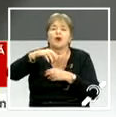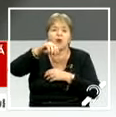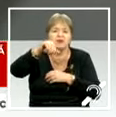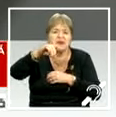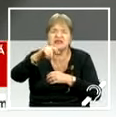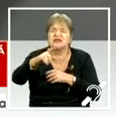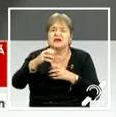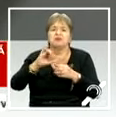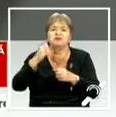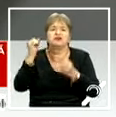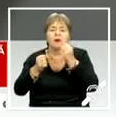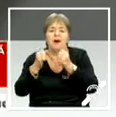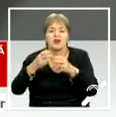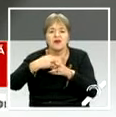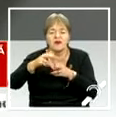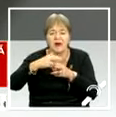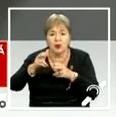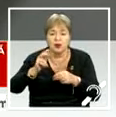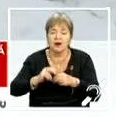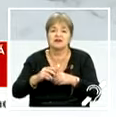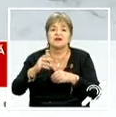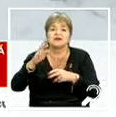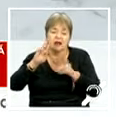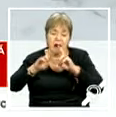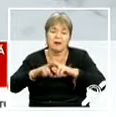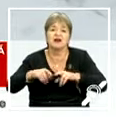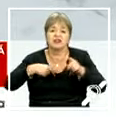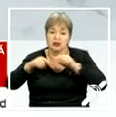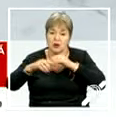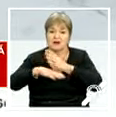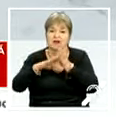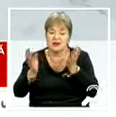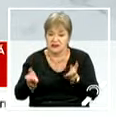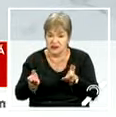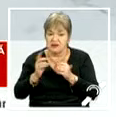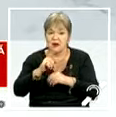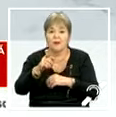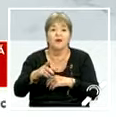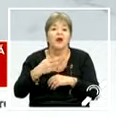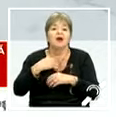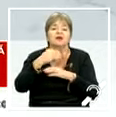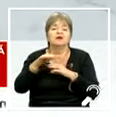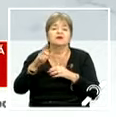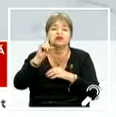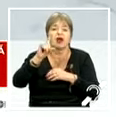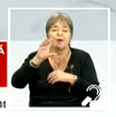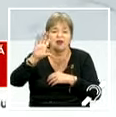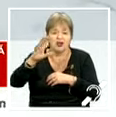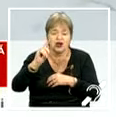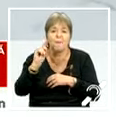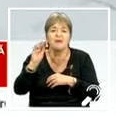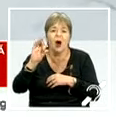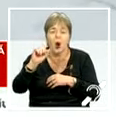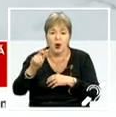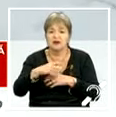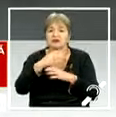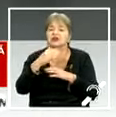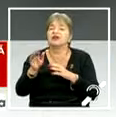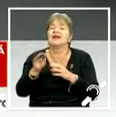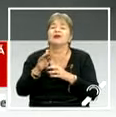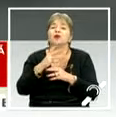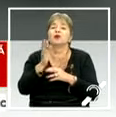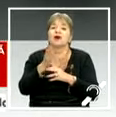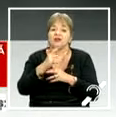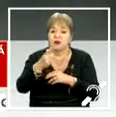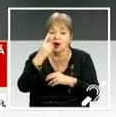antiderapant pentru a asigura circulația rutieră. Sunt afectate decăderile de zăpadă DN75 în județul Bihor și DN1R în